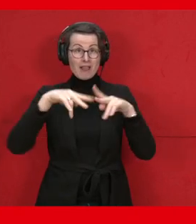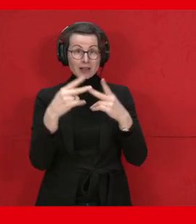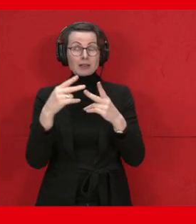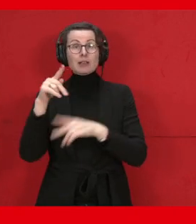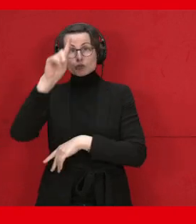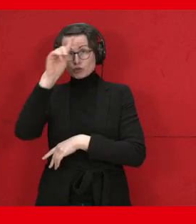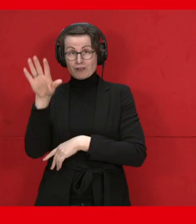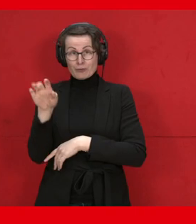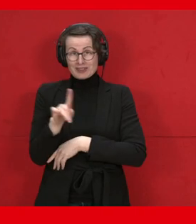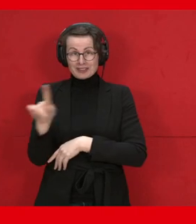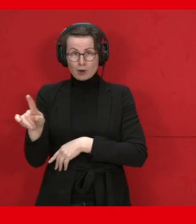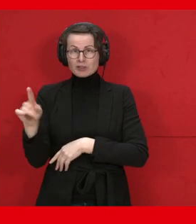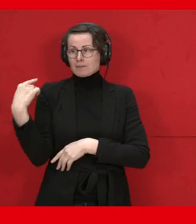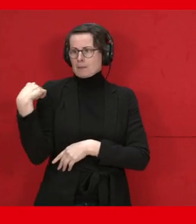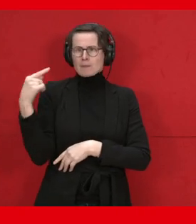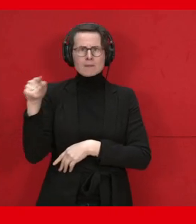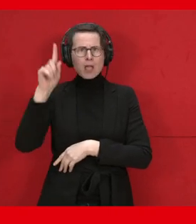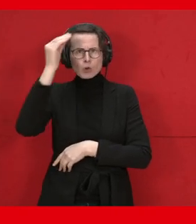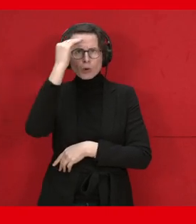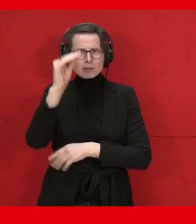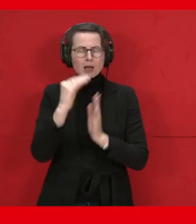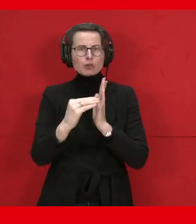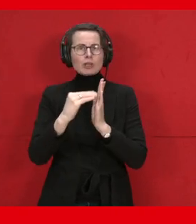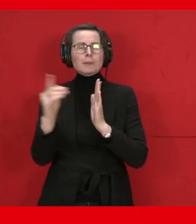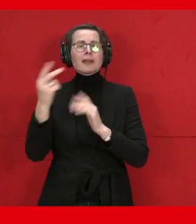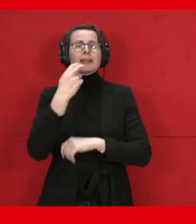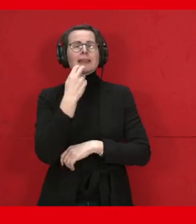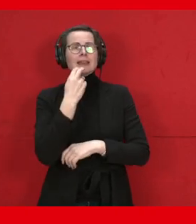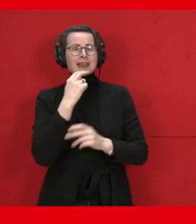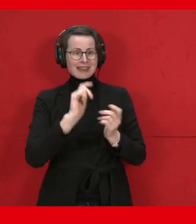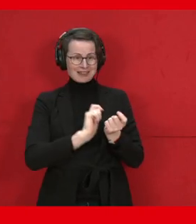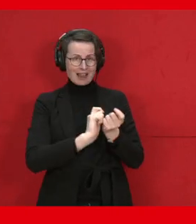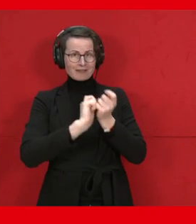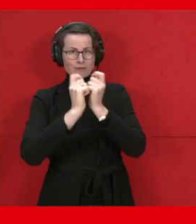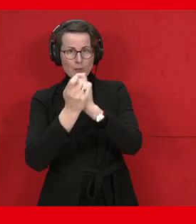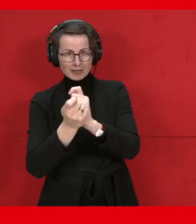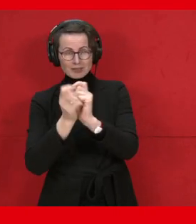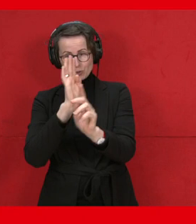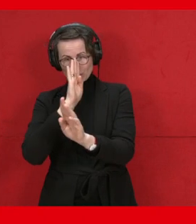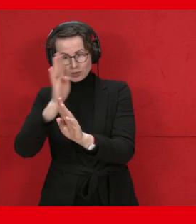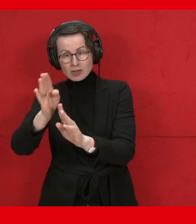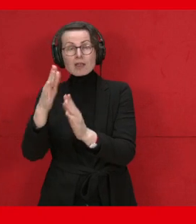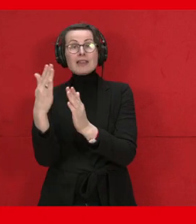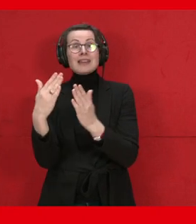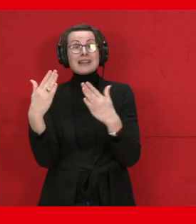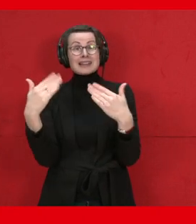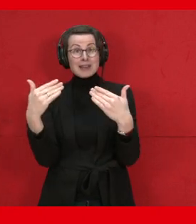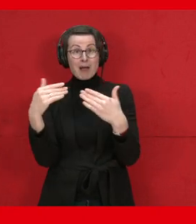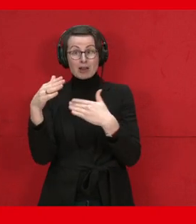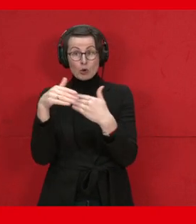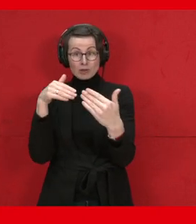haben kürzlich gesagt, auch in einem Kommentar geschrieben, die Energietransformation hin zur Klimaneutralität ist ein